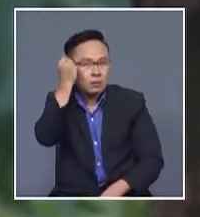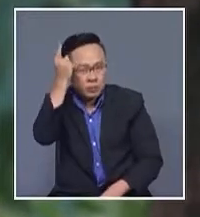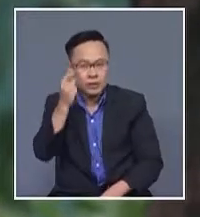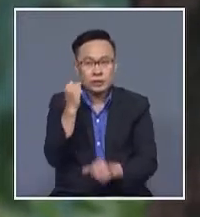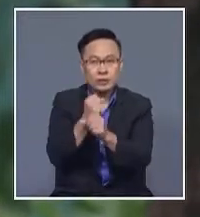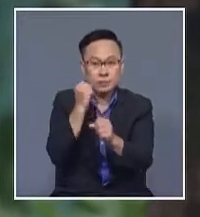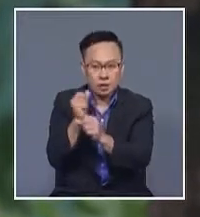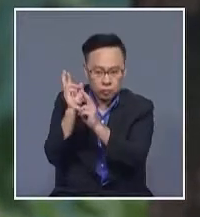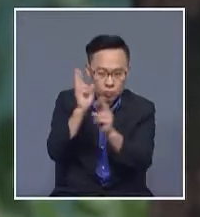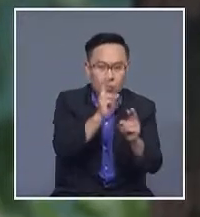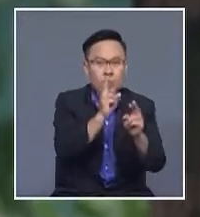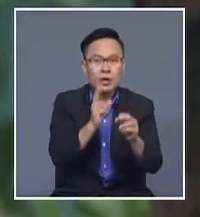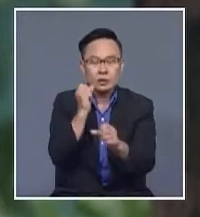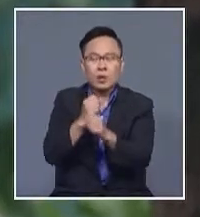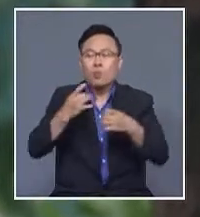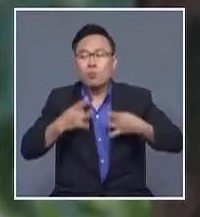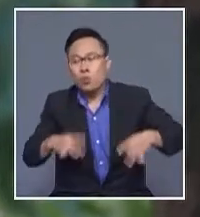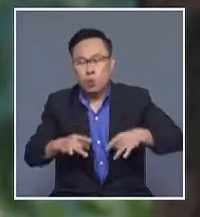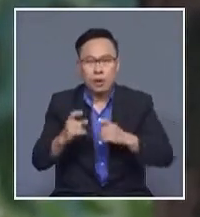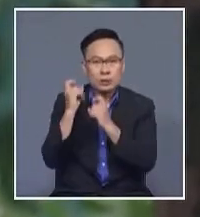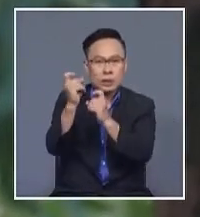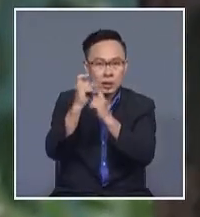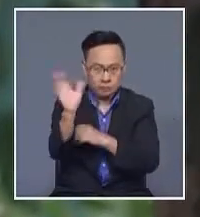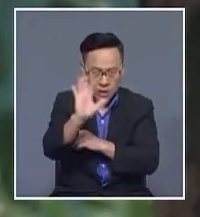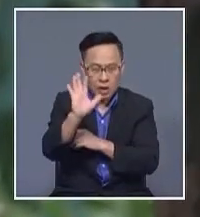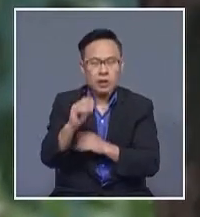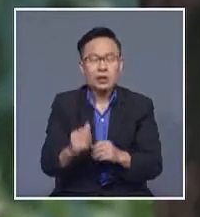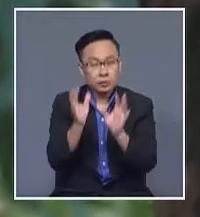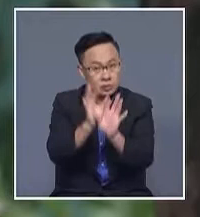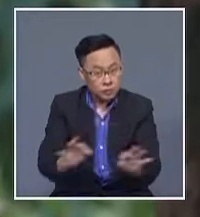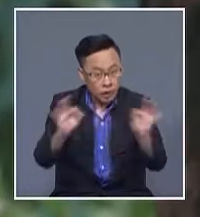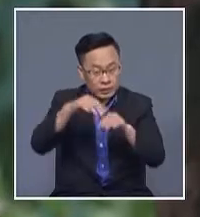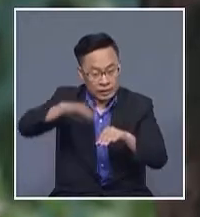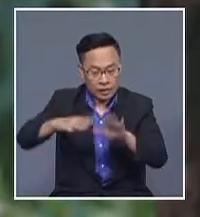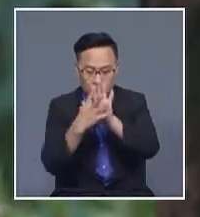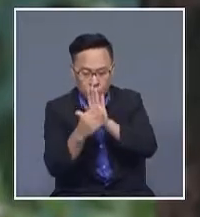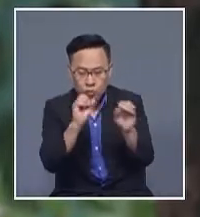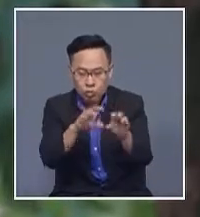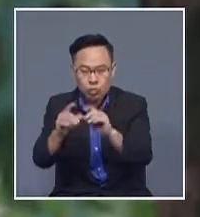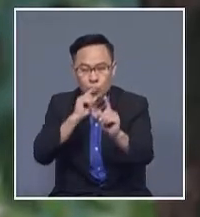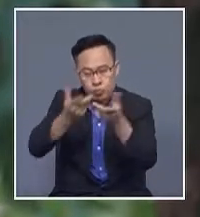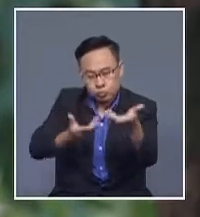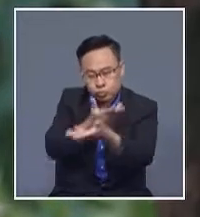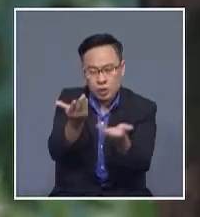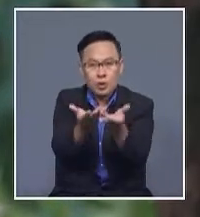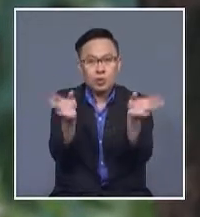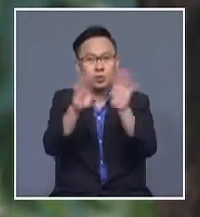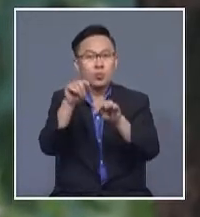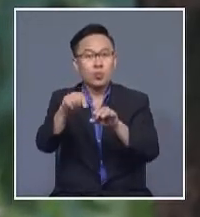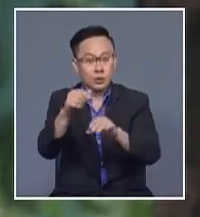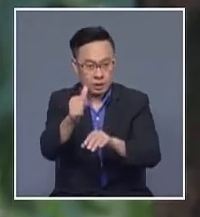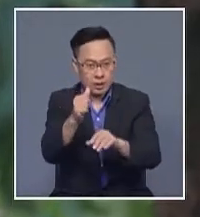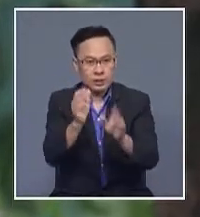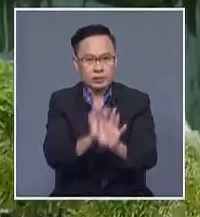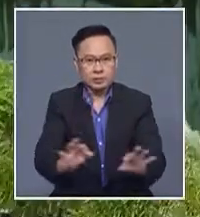งไปถ่ายทอดให้ที่บ้านด้วยนะครับอันนี้เรามีความคาดหวังแล้วก็มีแนวทางที่จะให้แรงงานทั้งหมดนะครับได้มี